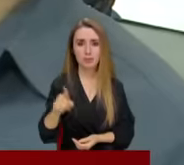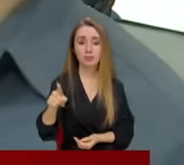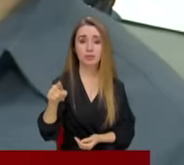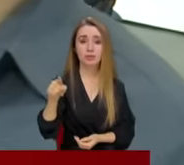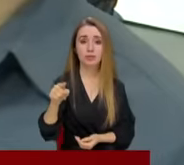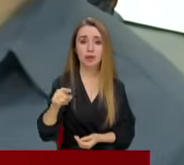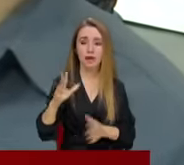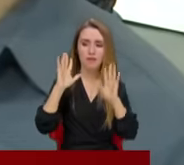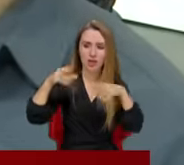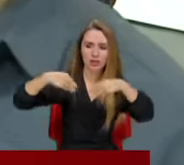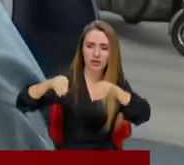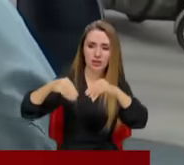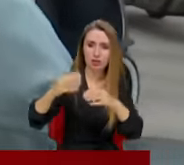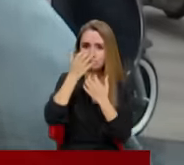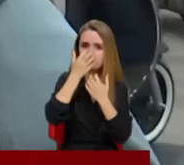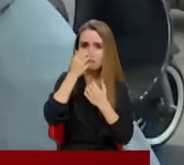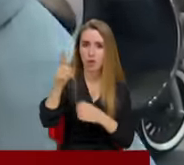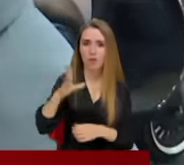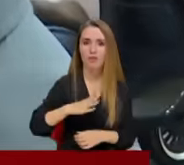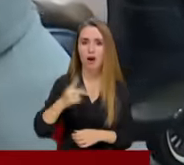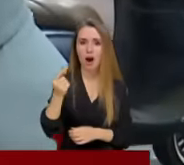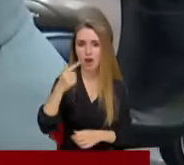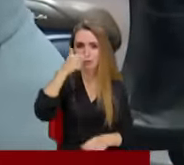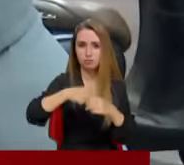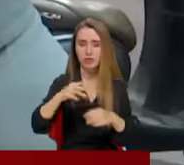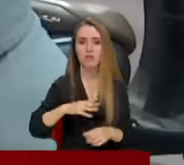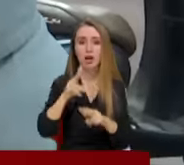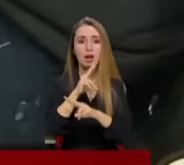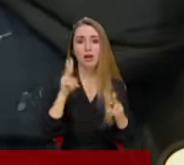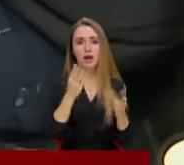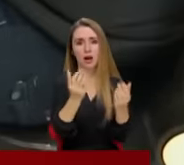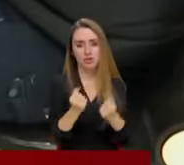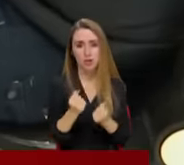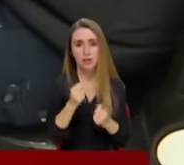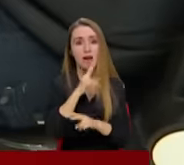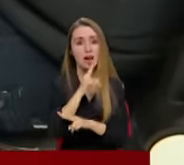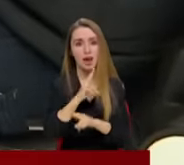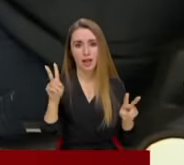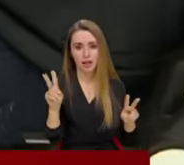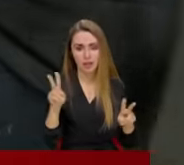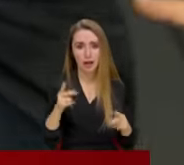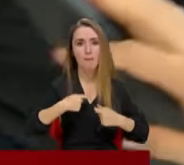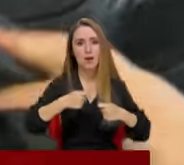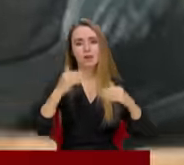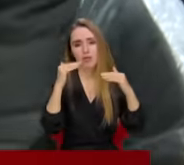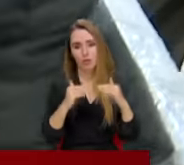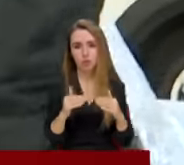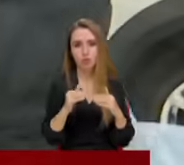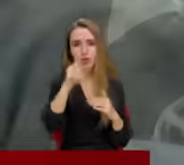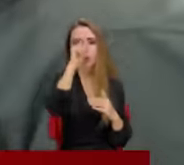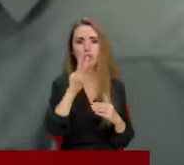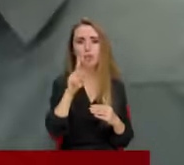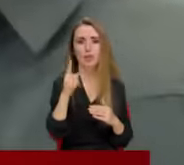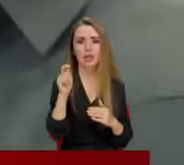yoğun ilgi gören ürünümüz. Az yakıt ya da elektriğe kaçmaya başladık yani. Elektrikli, maliyeti düşük, 120 bin